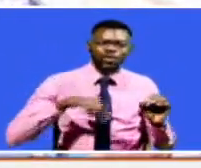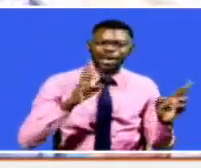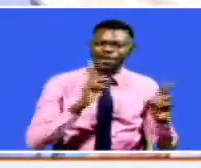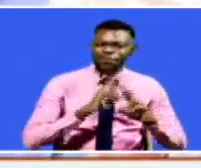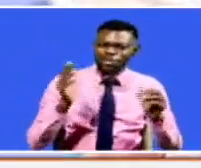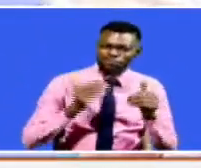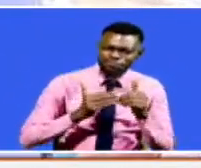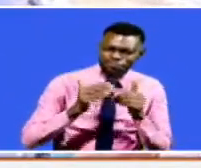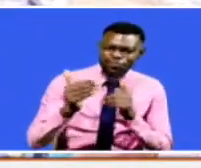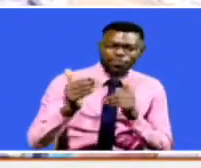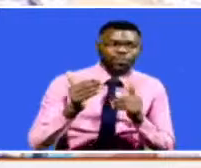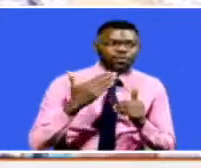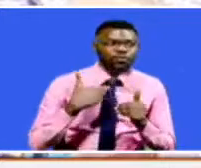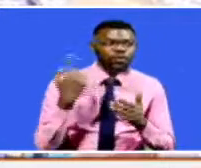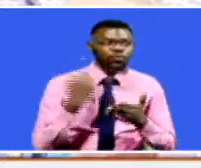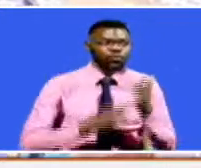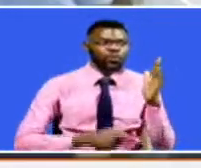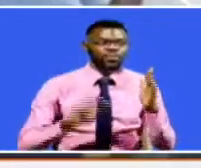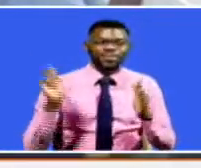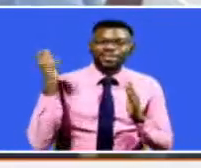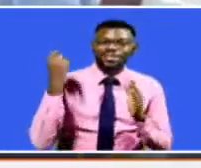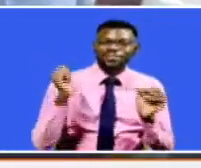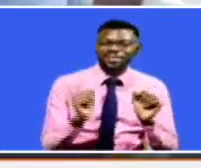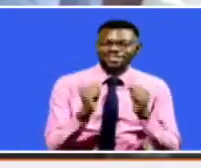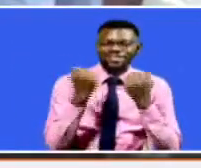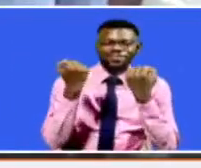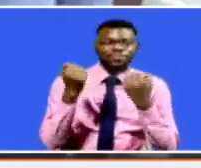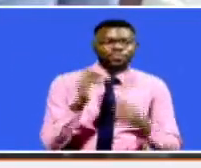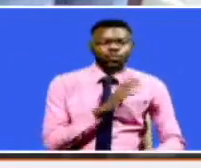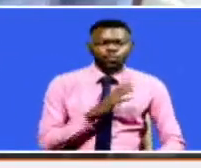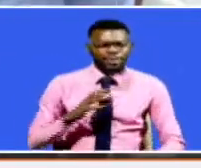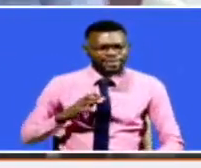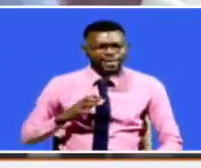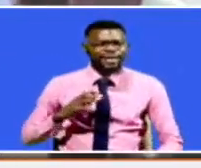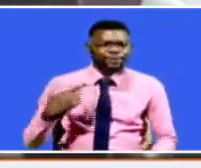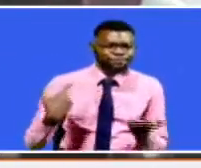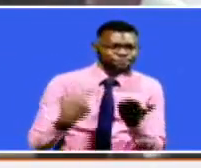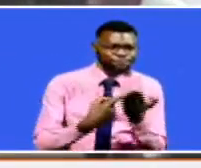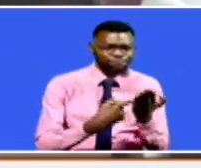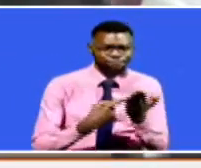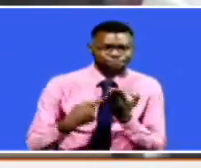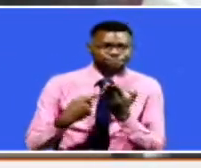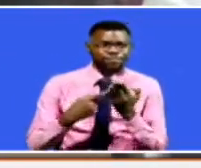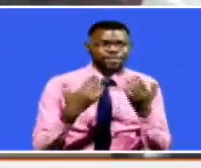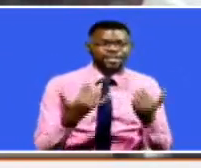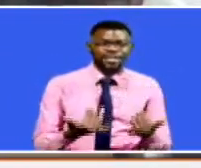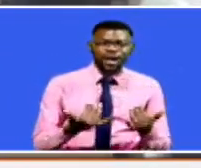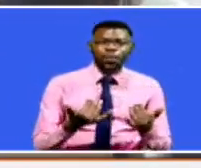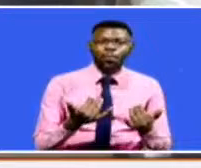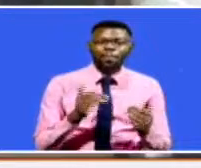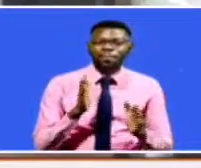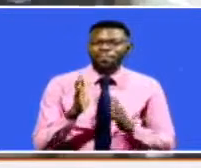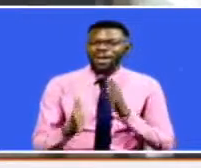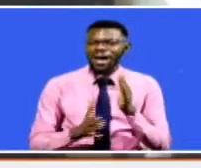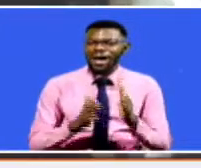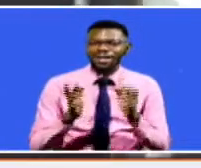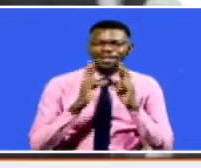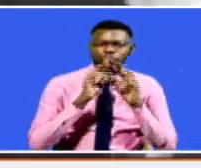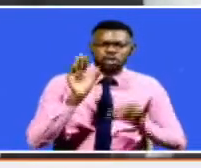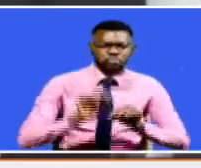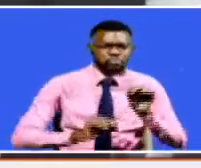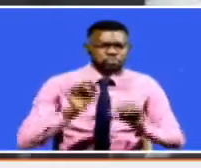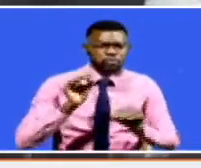kusonga mbele kukomboa Kenya yetu hii. Kamati ya pamoja ya mazungumzo inapoelekea ukingoni na kibarua chake, upinzani